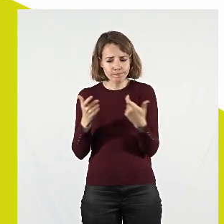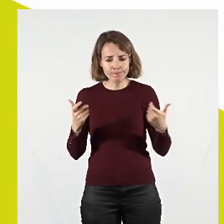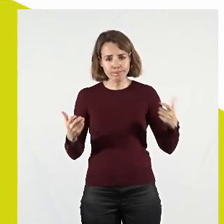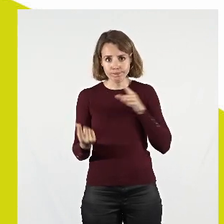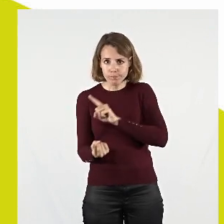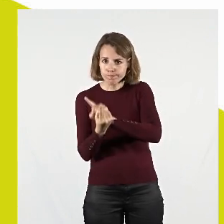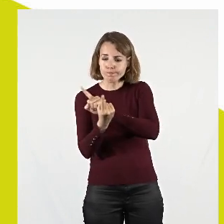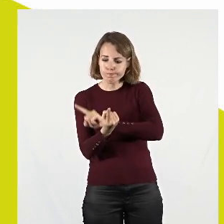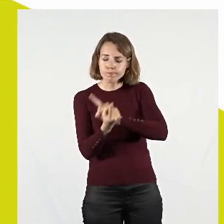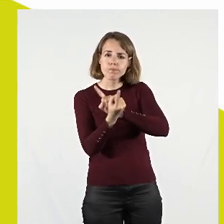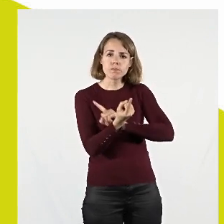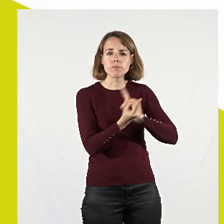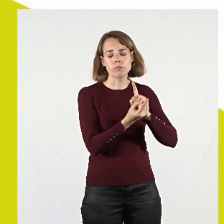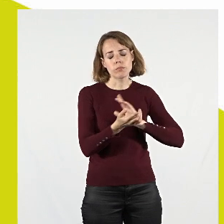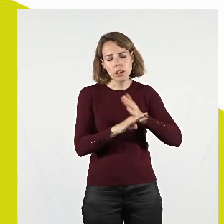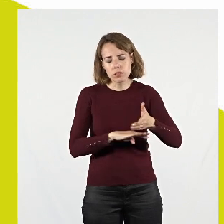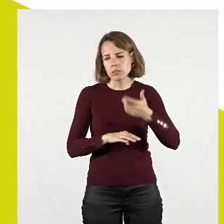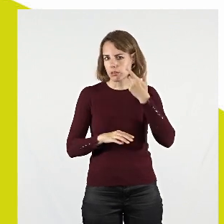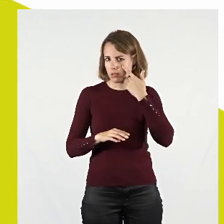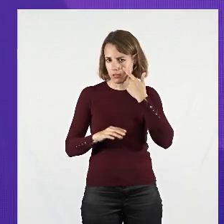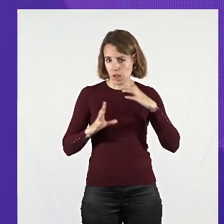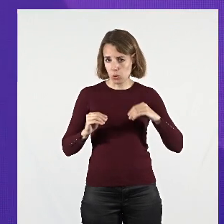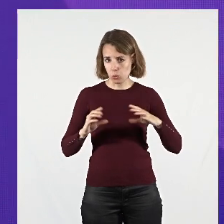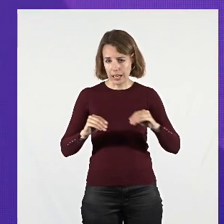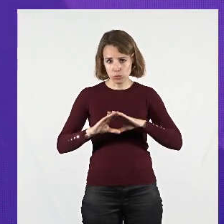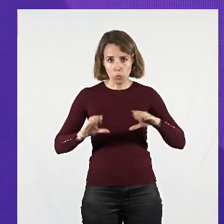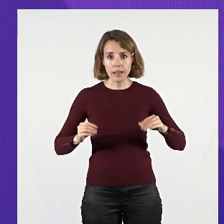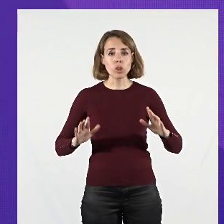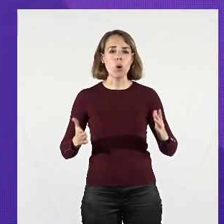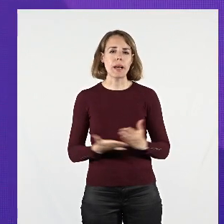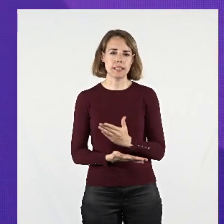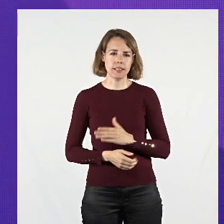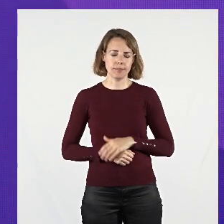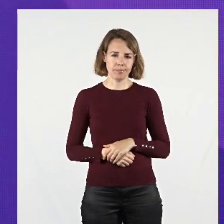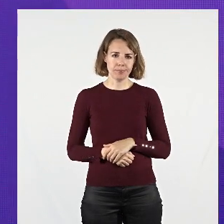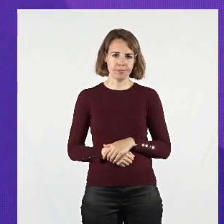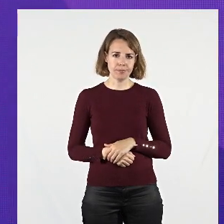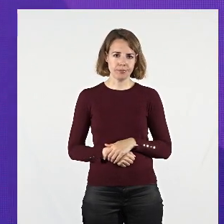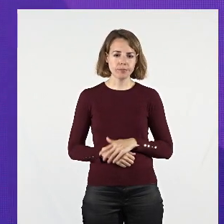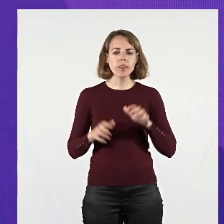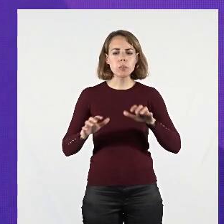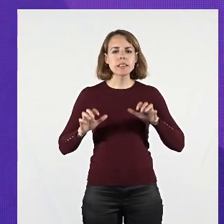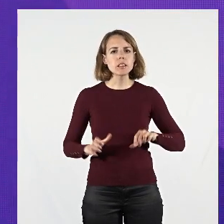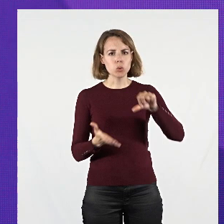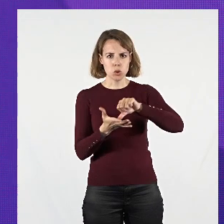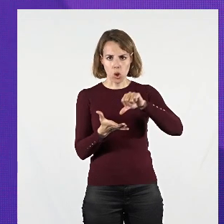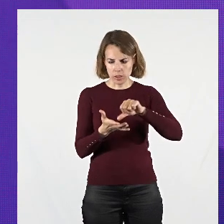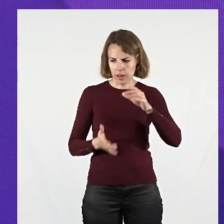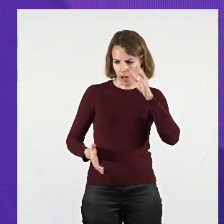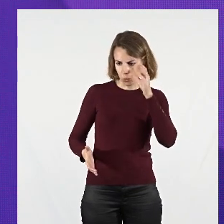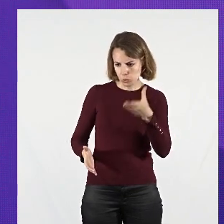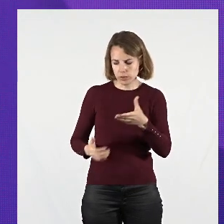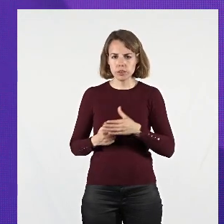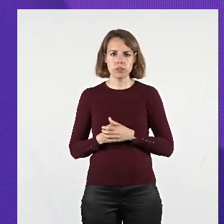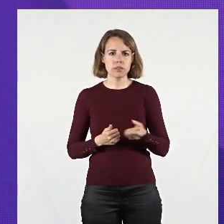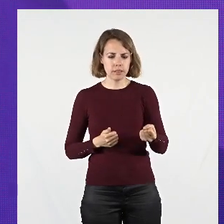une investigation de terrain pour voir concrètement comment les choses se passent. On écoute évidemment les administrations centrales, la Caisse nationale de